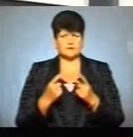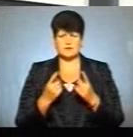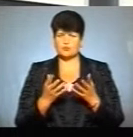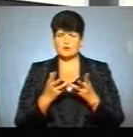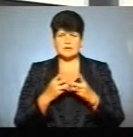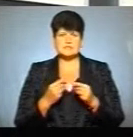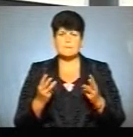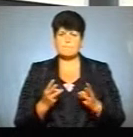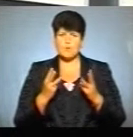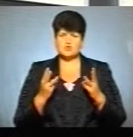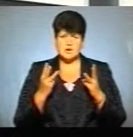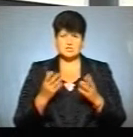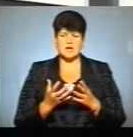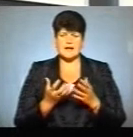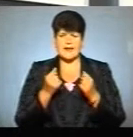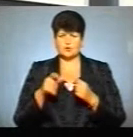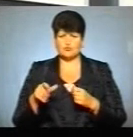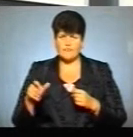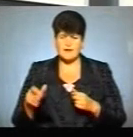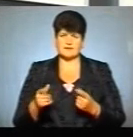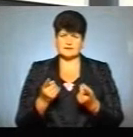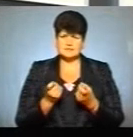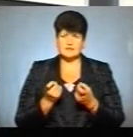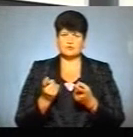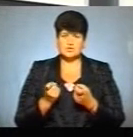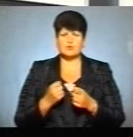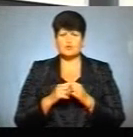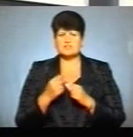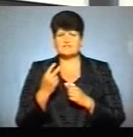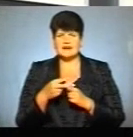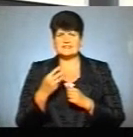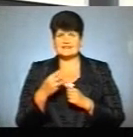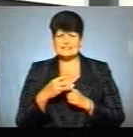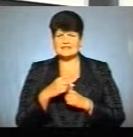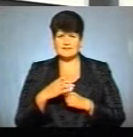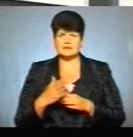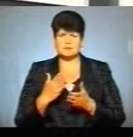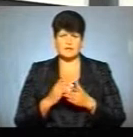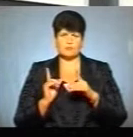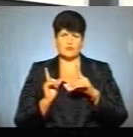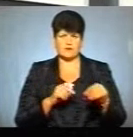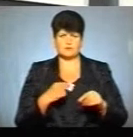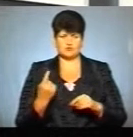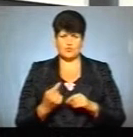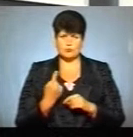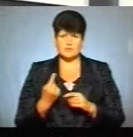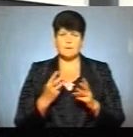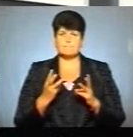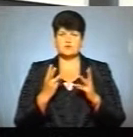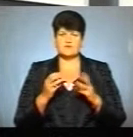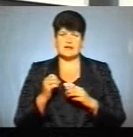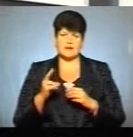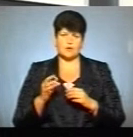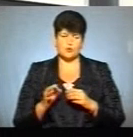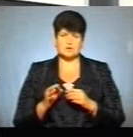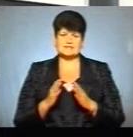таких пожеж. Рятувальники залучаються. Кожні 20-30 хвилин ми маємо виїзд по області на пожежі в екосистемах